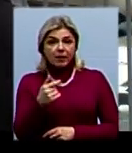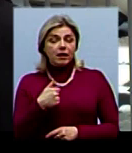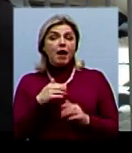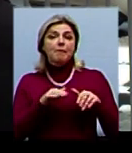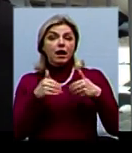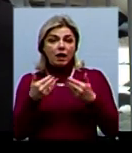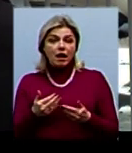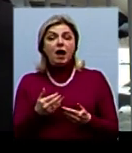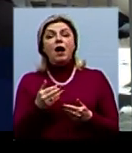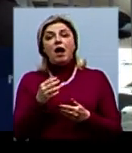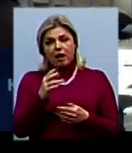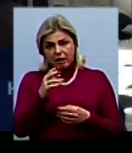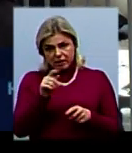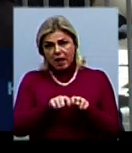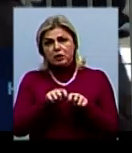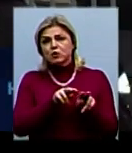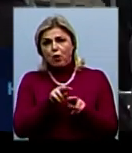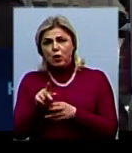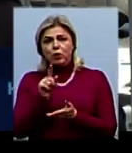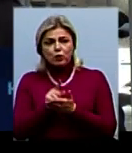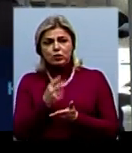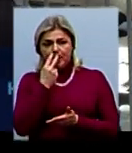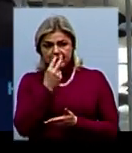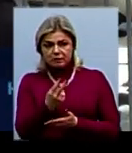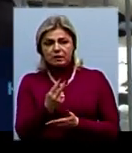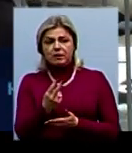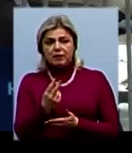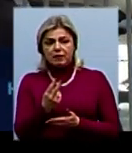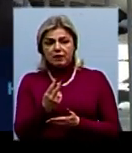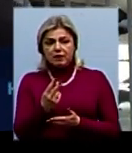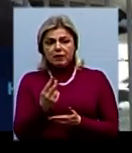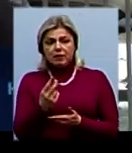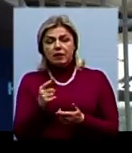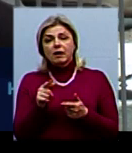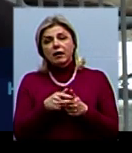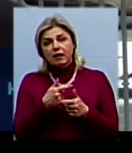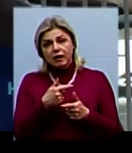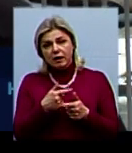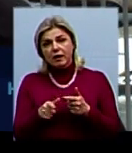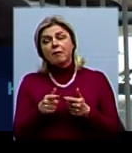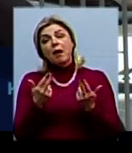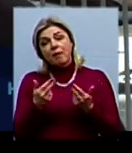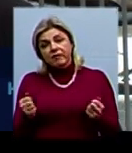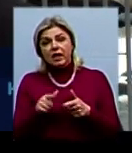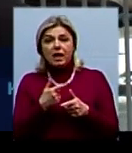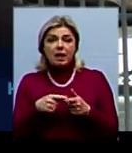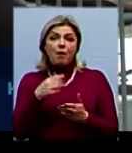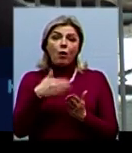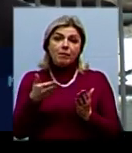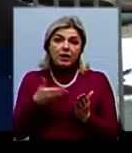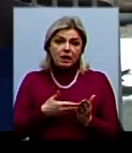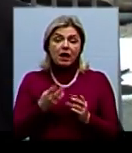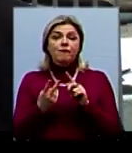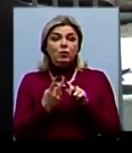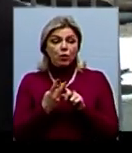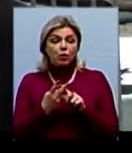безусловно, должен об'єми пересмотрети. Я сказав, послушайте, да. Либо подтвердить, либо отвергнуть. Да, да. Второе. Ви йдете на встречу